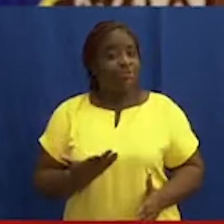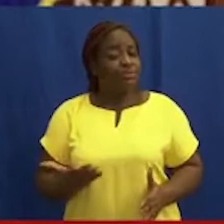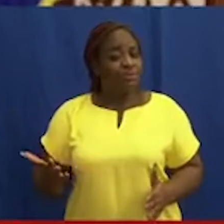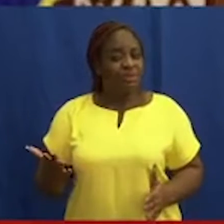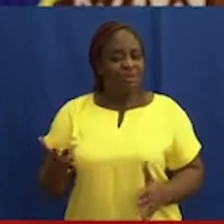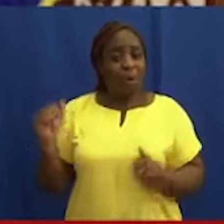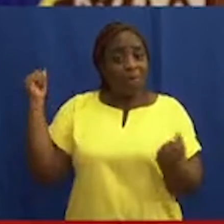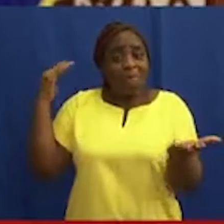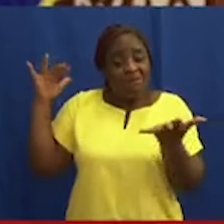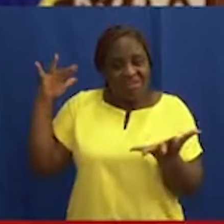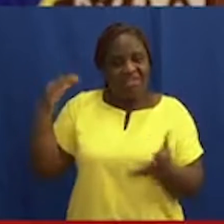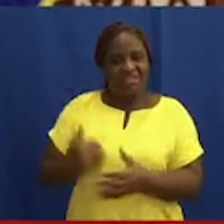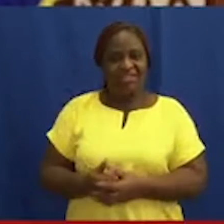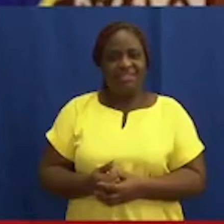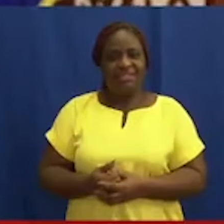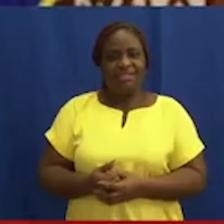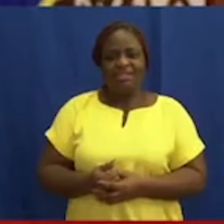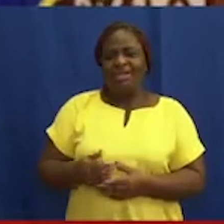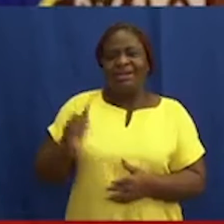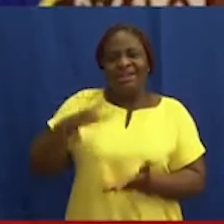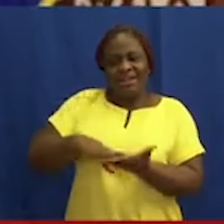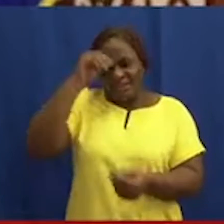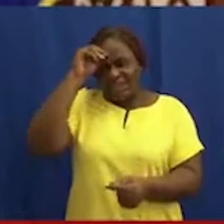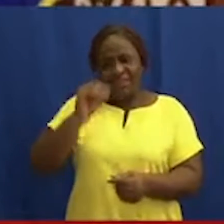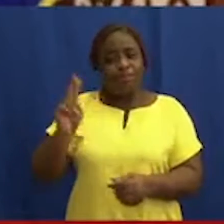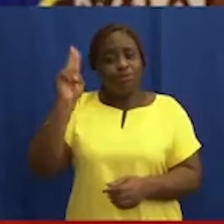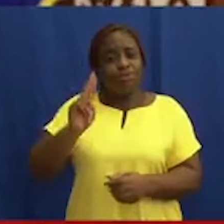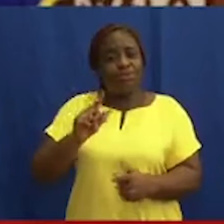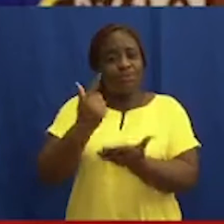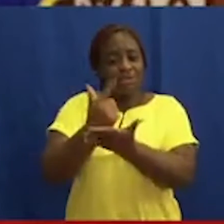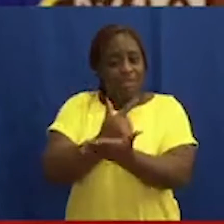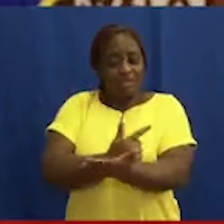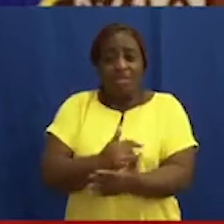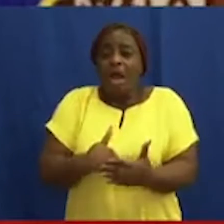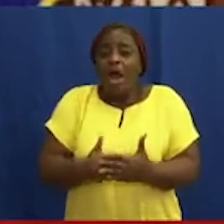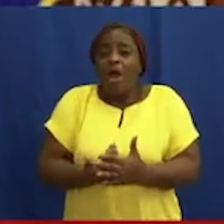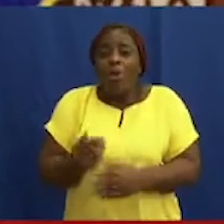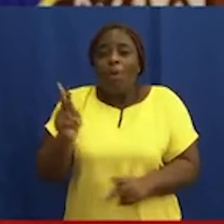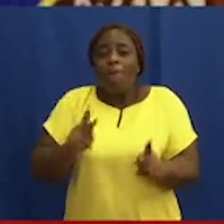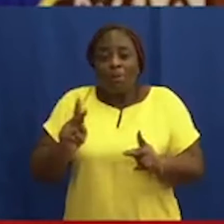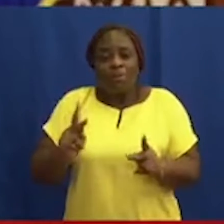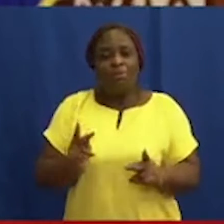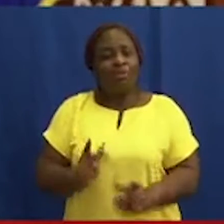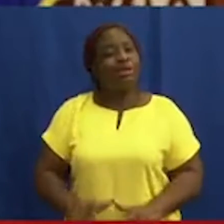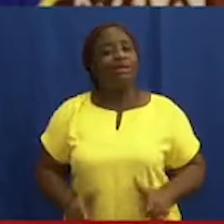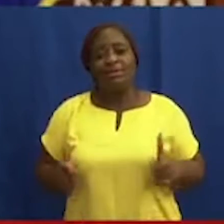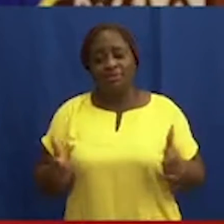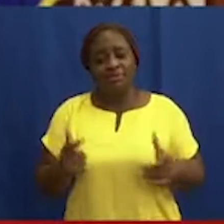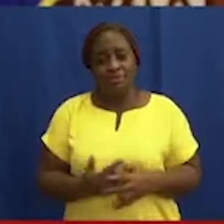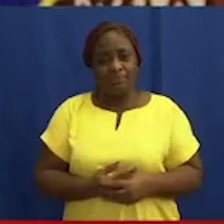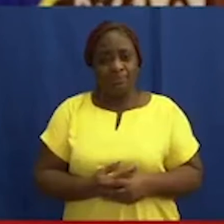duk sanda na hadu da su kuma gaskiya ne da yawancin ku kuka buƙaci na dawo da tsarin yi muku jawabin